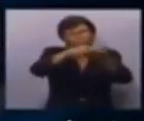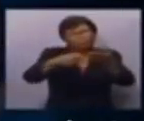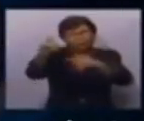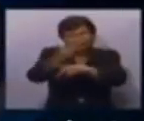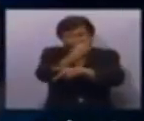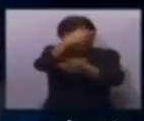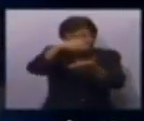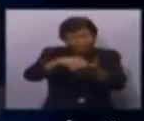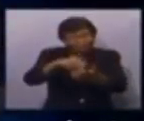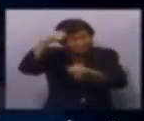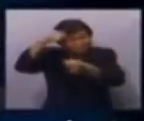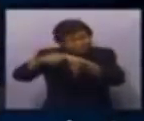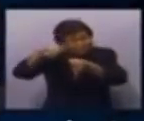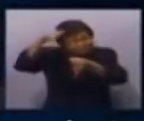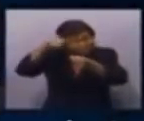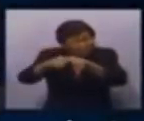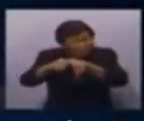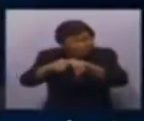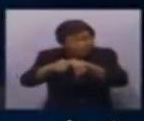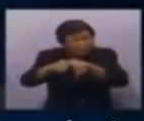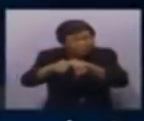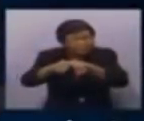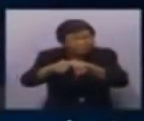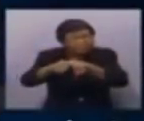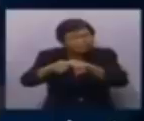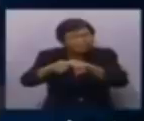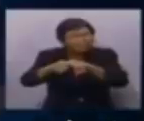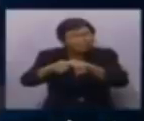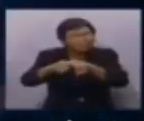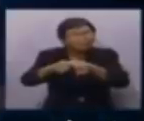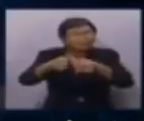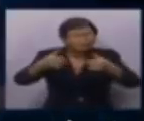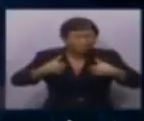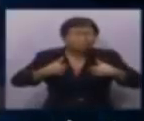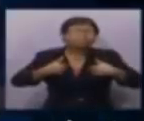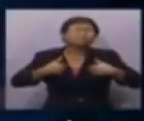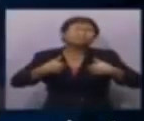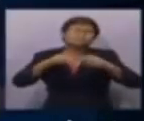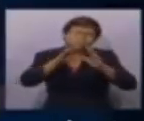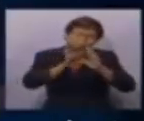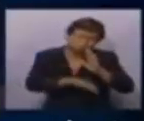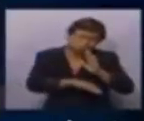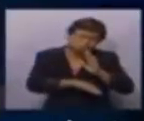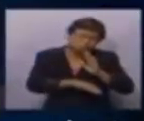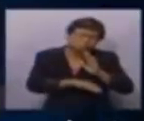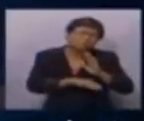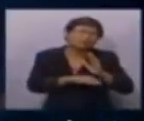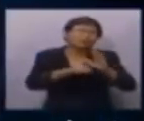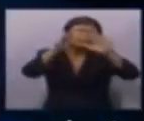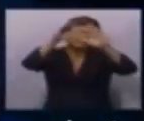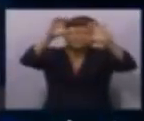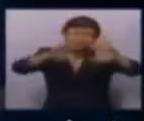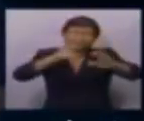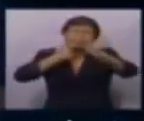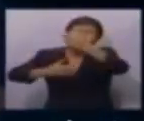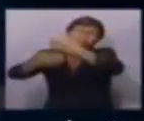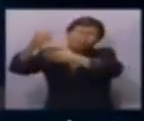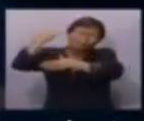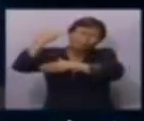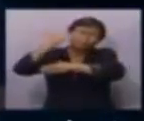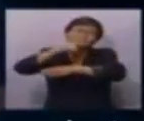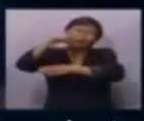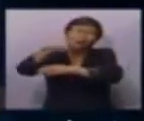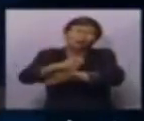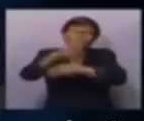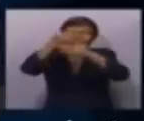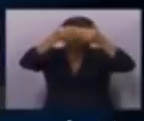Perlu diingat, setiap ruang yang digunakan pasti terselit kekurangan. Dan media konvensional serta cara tradisional tidak